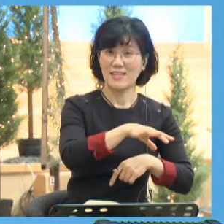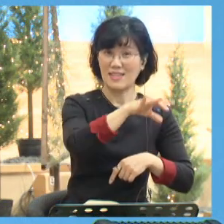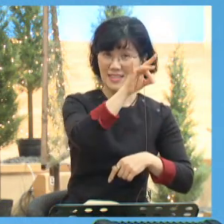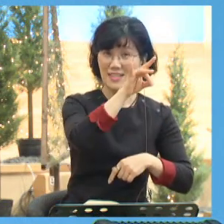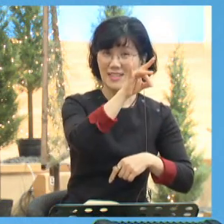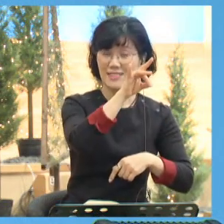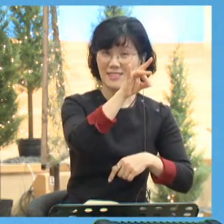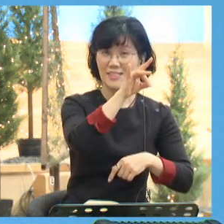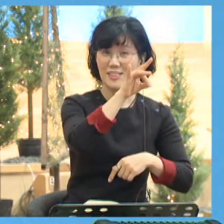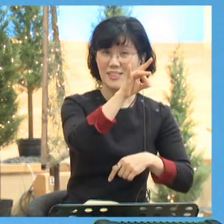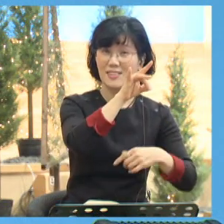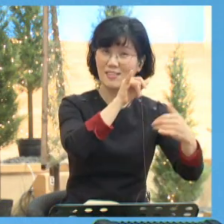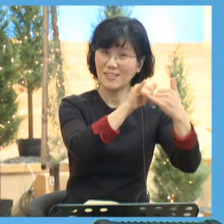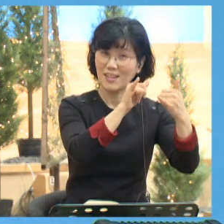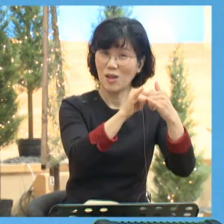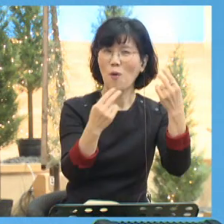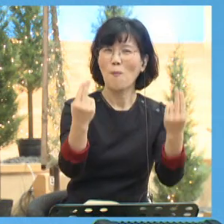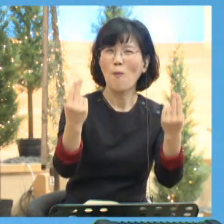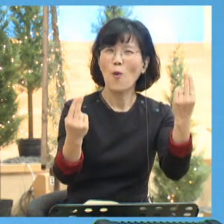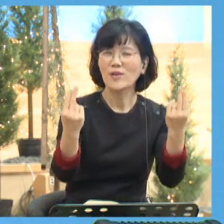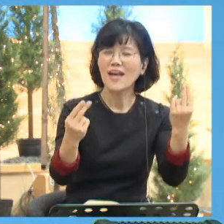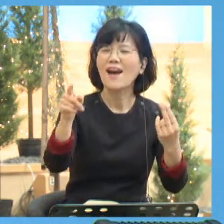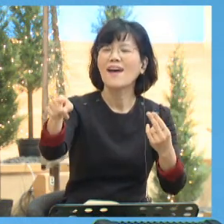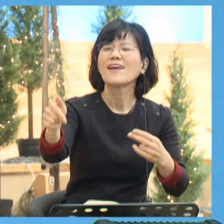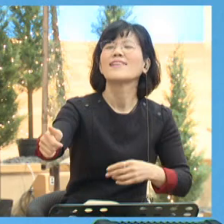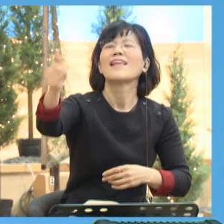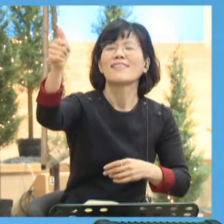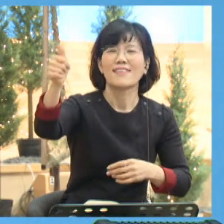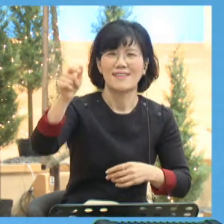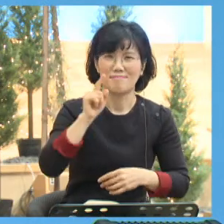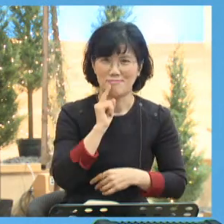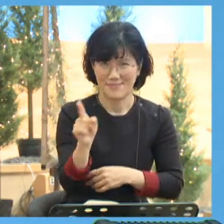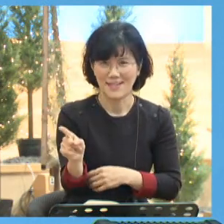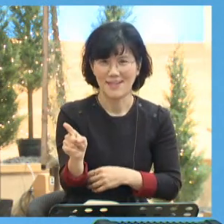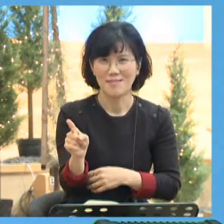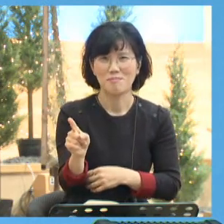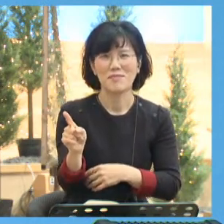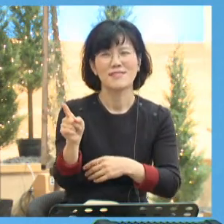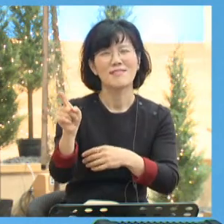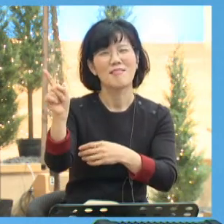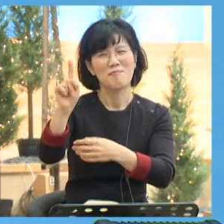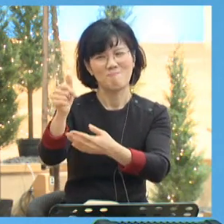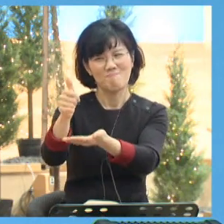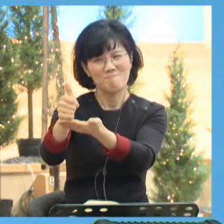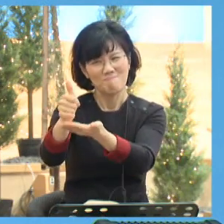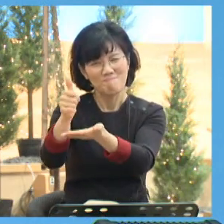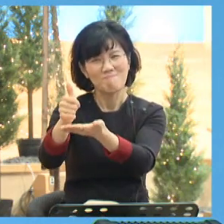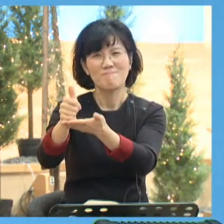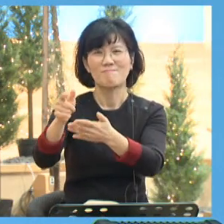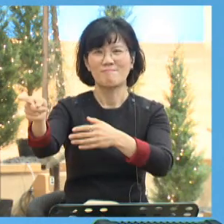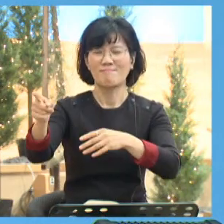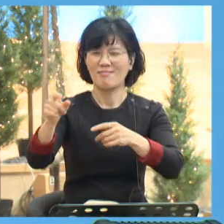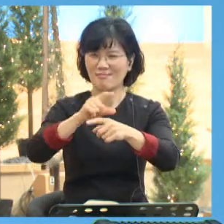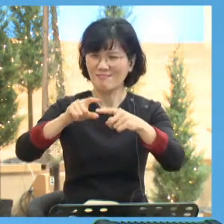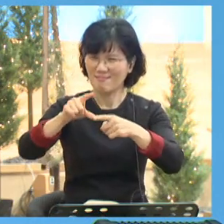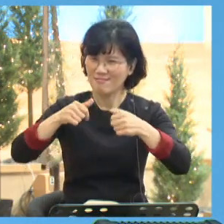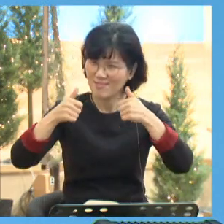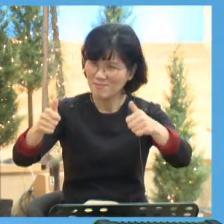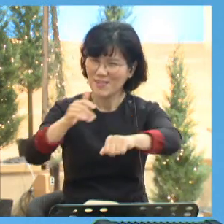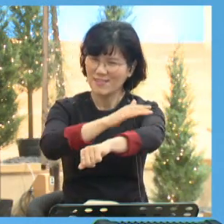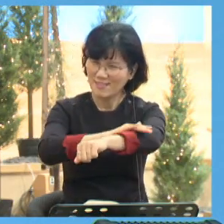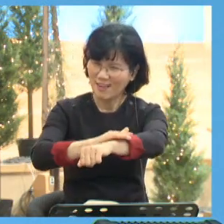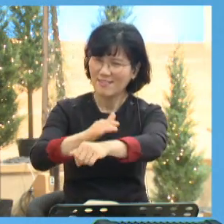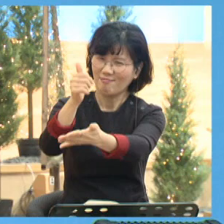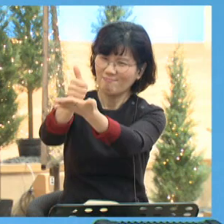아닙니까 라고 말한 날 한 만물 퍼가 보다 낮지 않은 아냐 그러면서 애 브람 이 최고다 더 열심히 했다 기분을